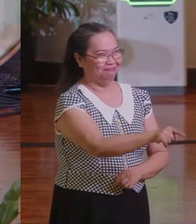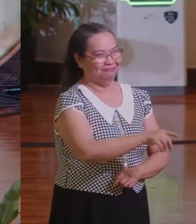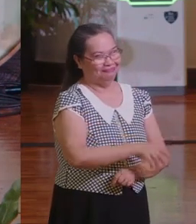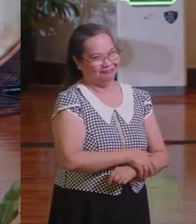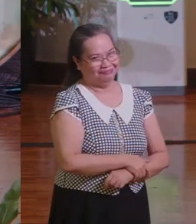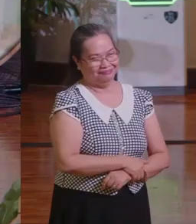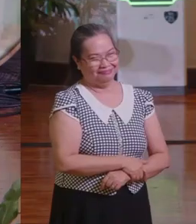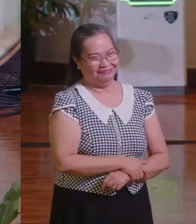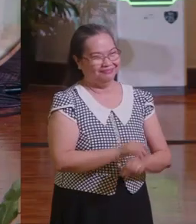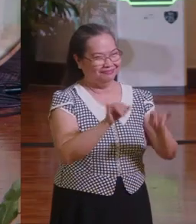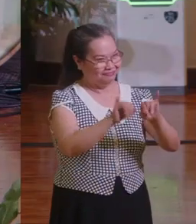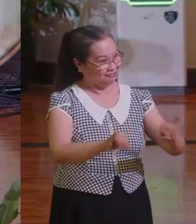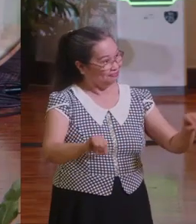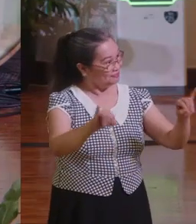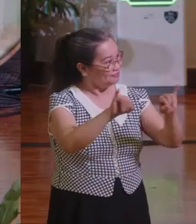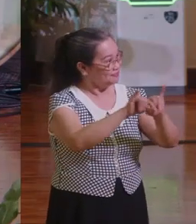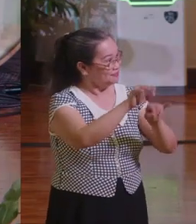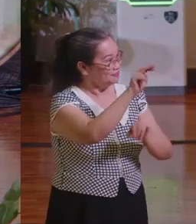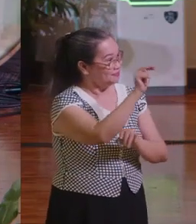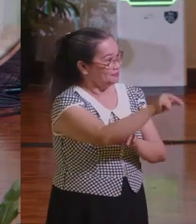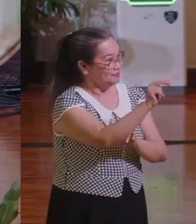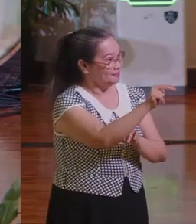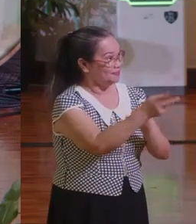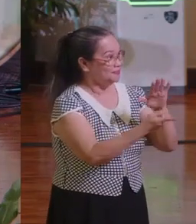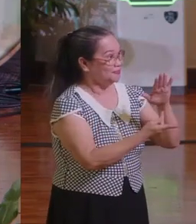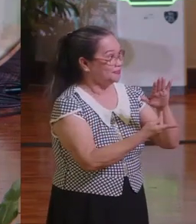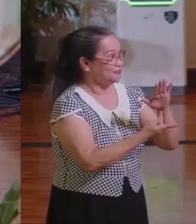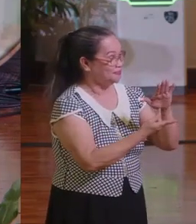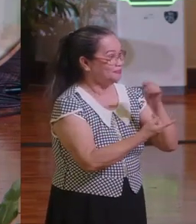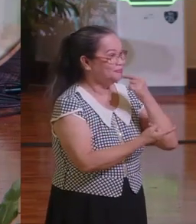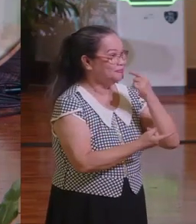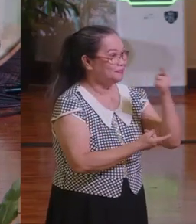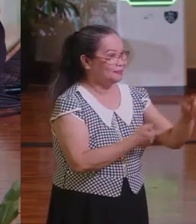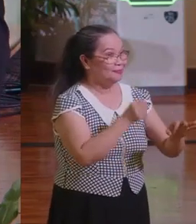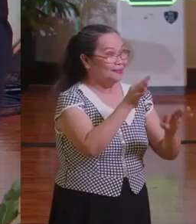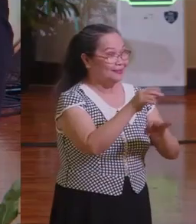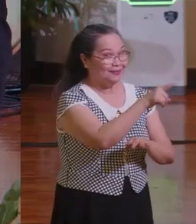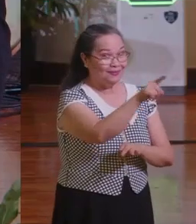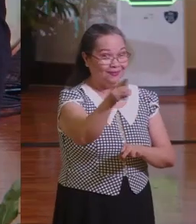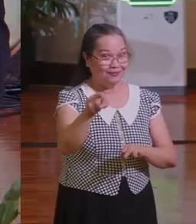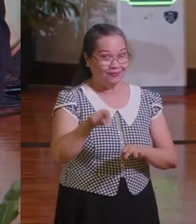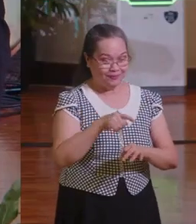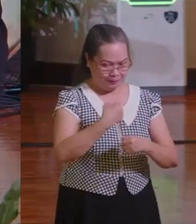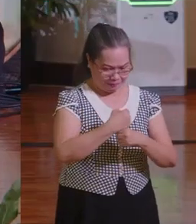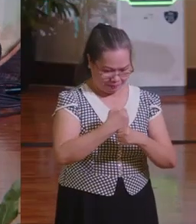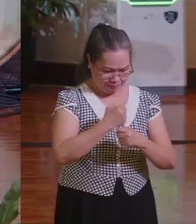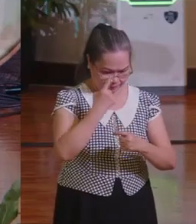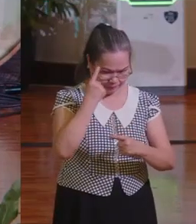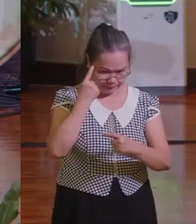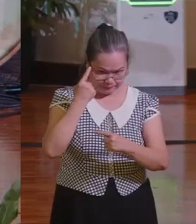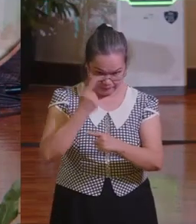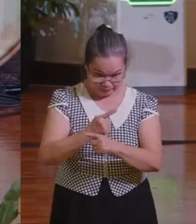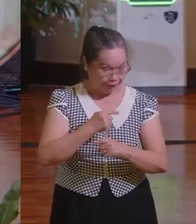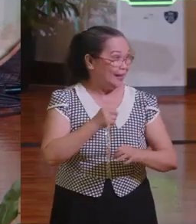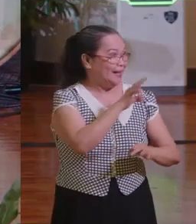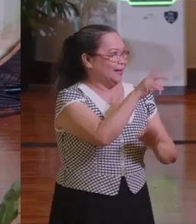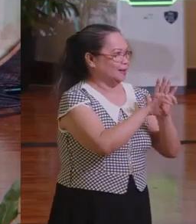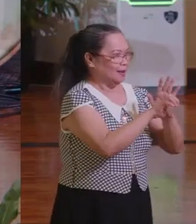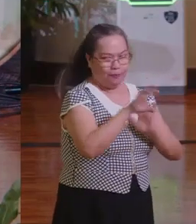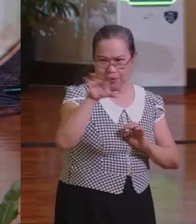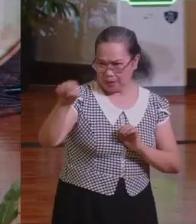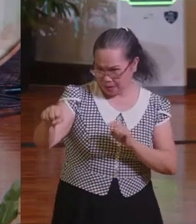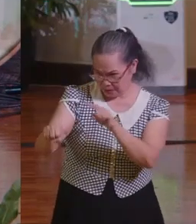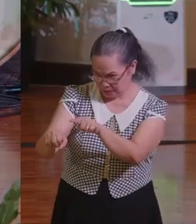pong important requirement na sinasabi si Pablo dito kung tayo po ay magtutuwid ng ating kapatid. Sabi